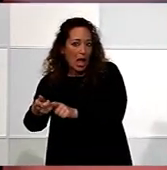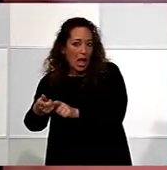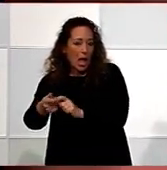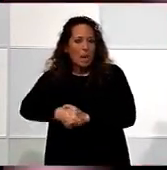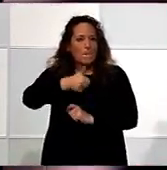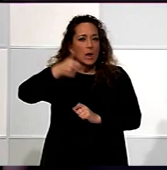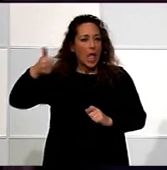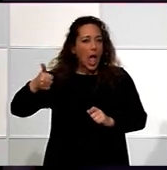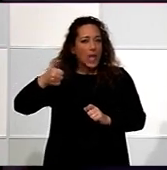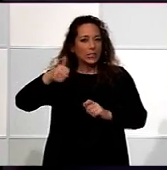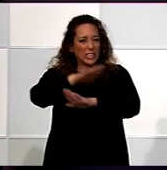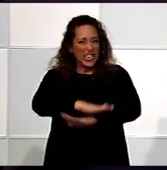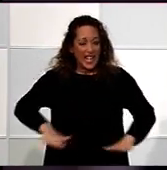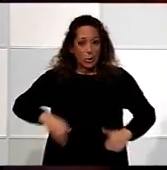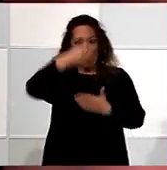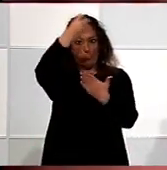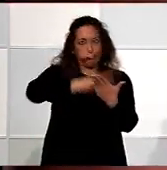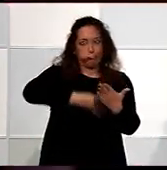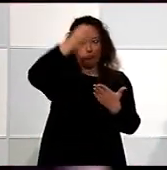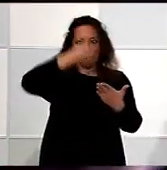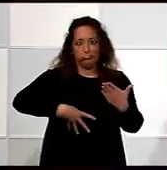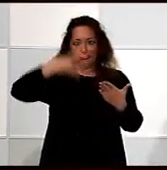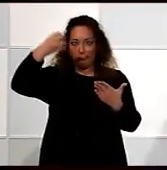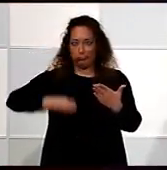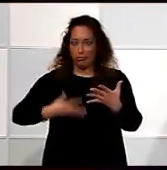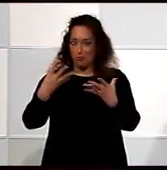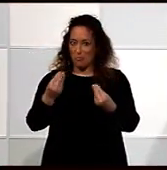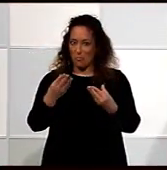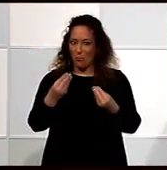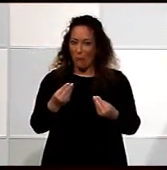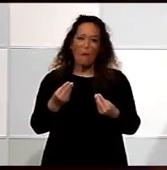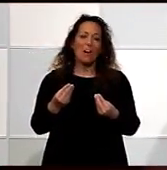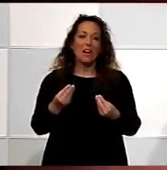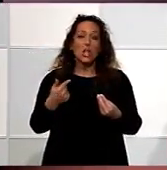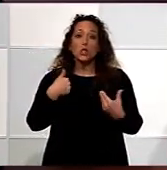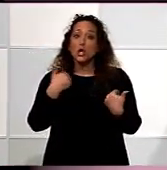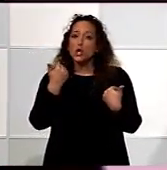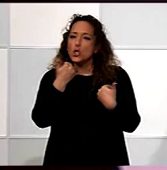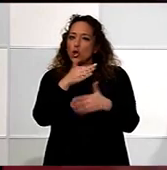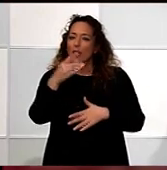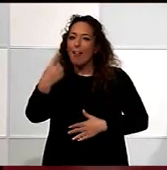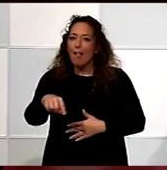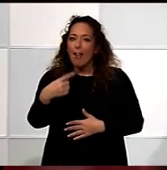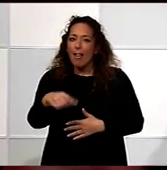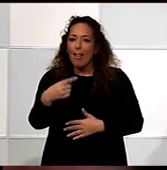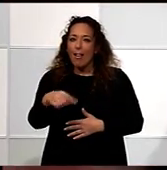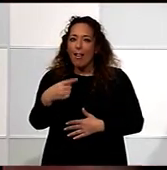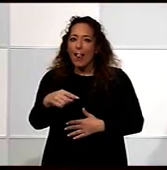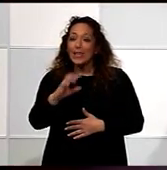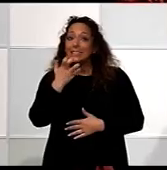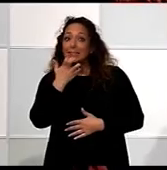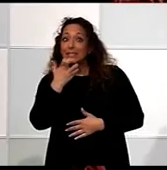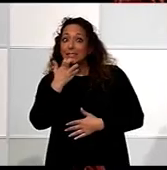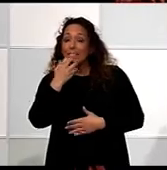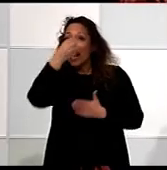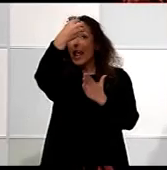Més nens i nenes. Sí, està molt com, plena aquesta llibreta blava, com eh? Com pots veure, està plena. Sí, eh? I no sé si tenim també algunes, alguns si noms. Si vols veure més, alguna